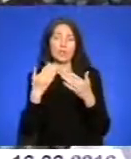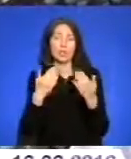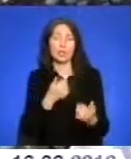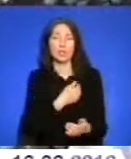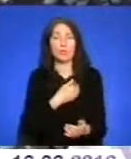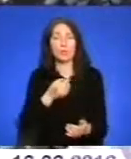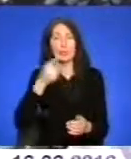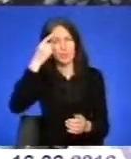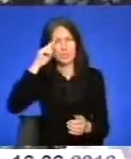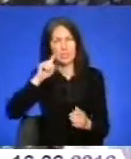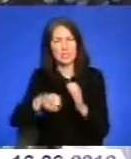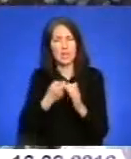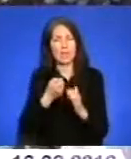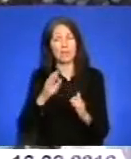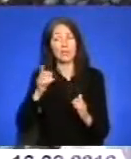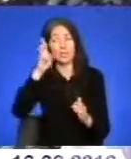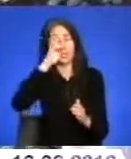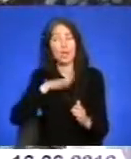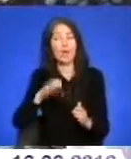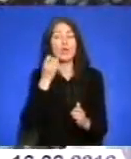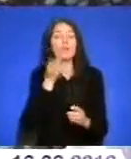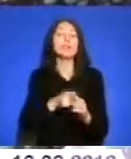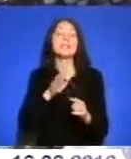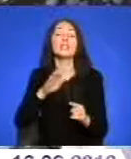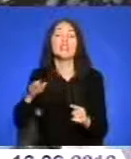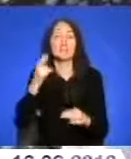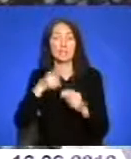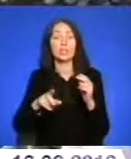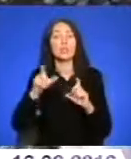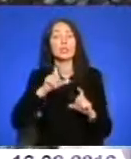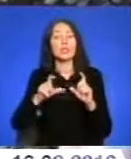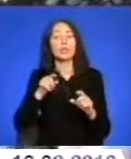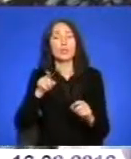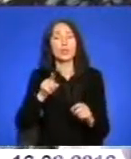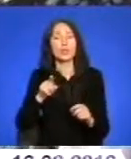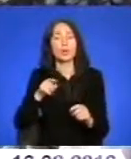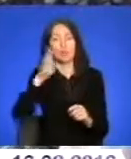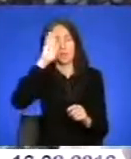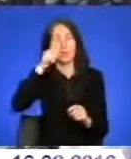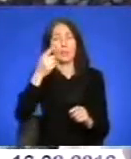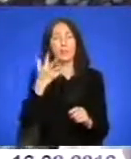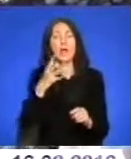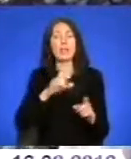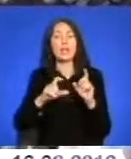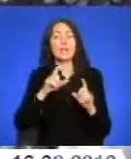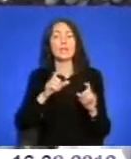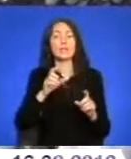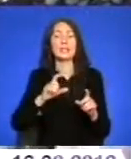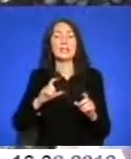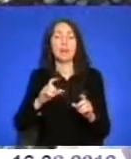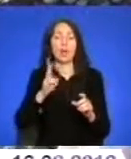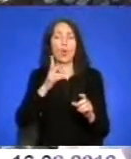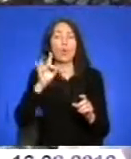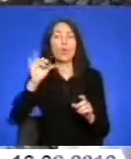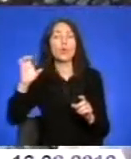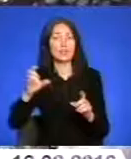знати в держави, коли ці діти закінчать інститути, тому що він, допустимо, 5-й курс інституту йому не дала закінчити. В